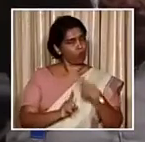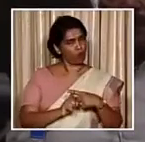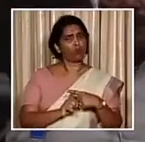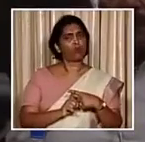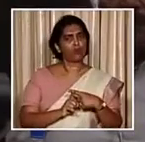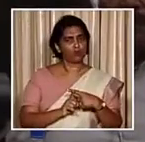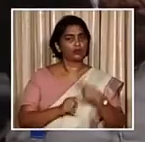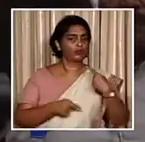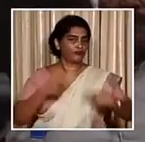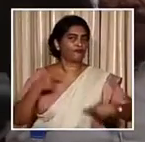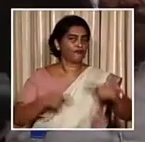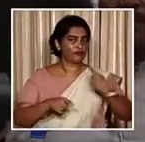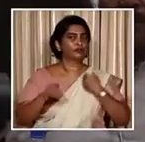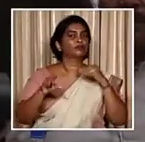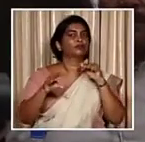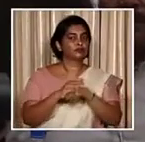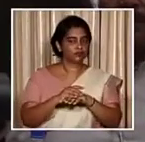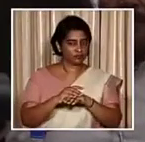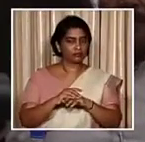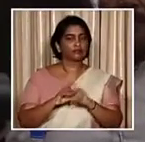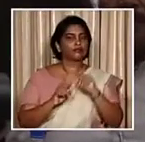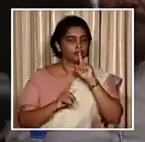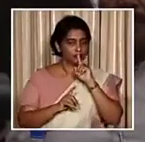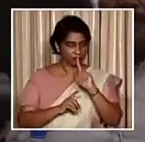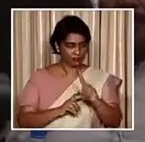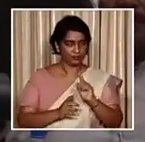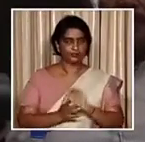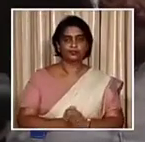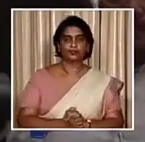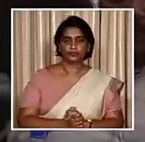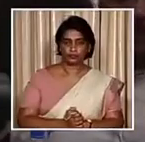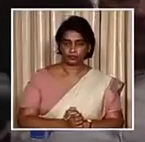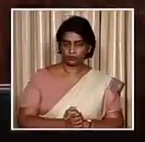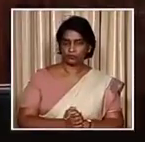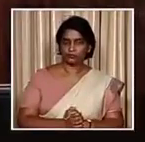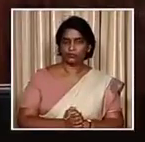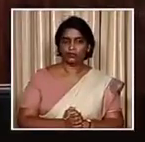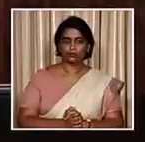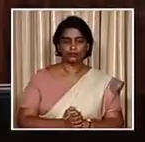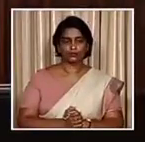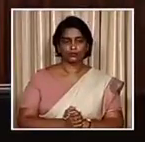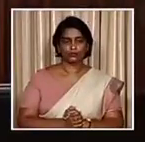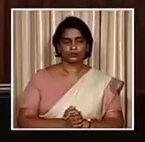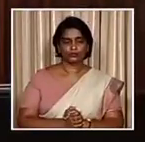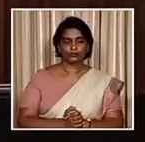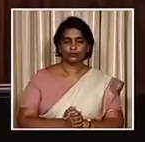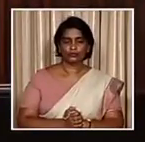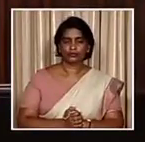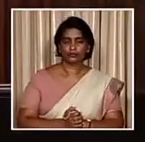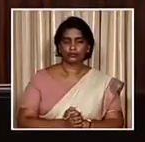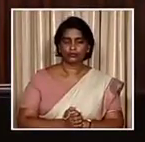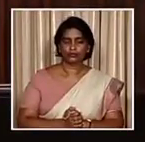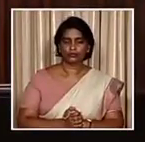මේ විවාදයට සම්බන්ධ වෙමු කියලා කියනවා ගරු ජනාධිපතිතුමනි. චමින්ද විජේසිරි මන්ත්‍රීමාගේ ප්‍රශ්නය අහන්න මුදල්